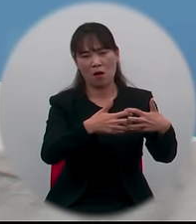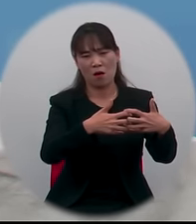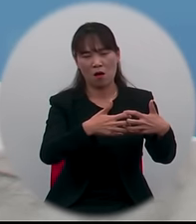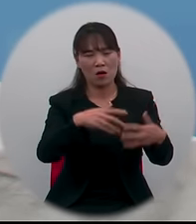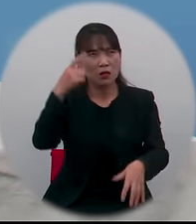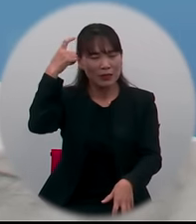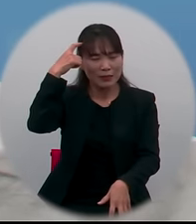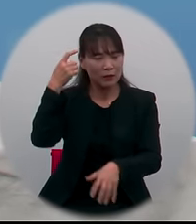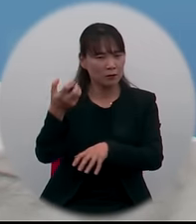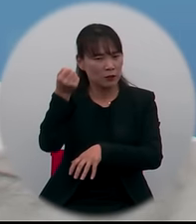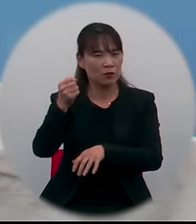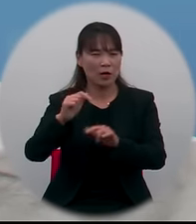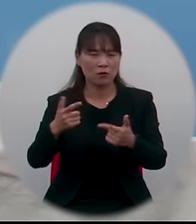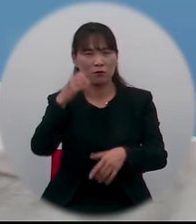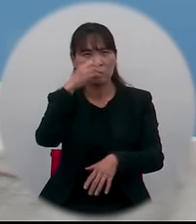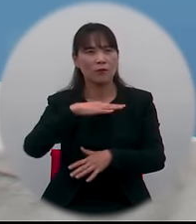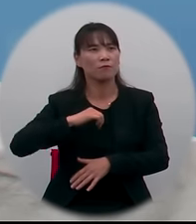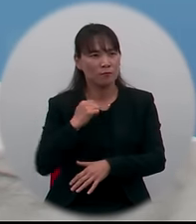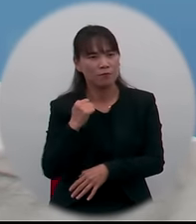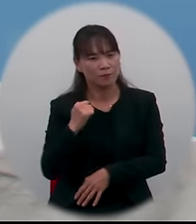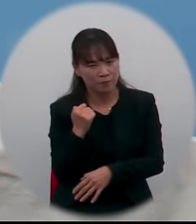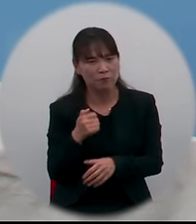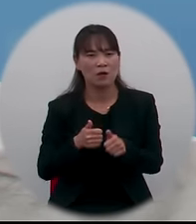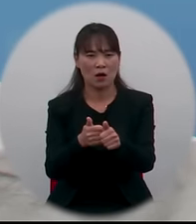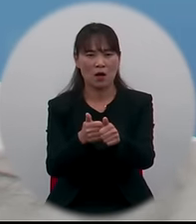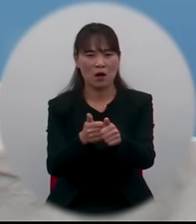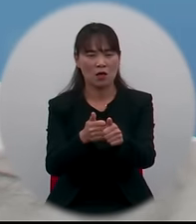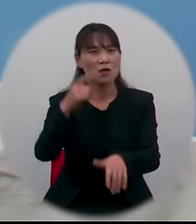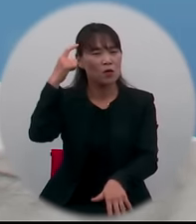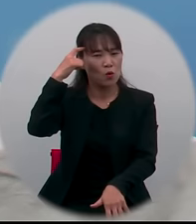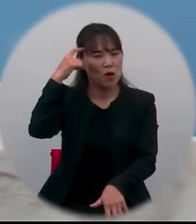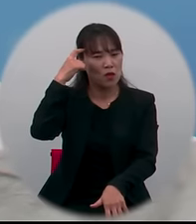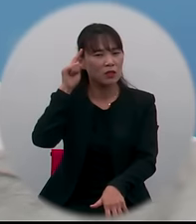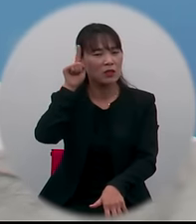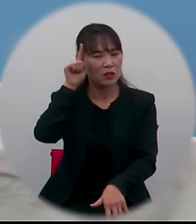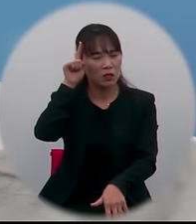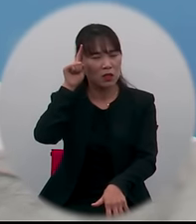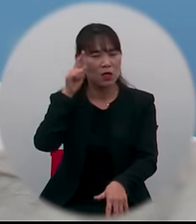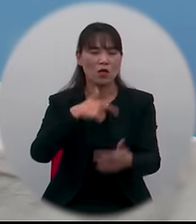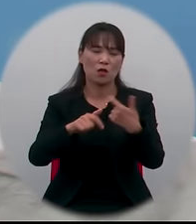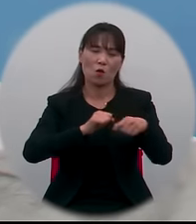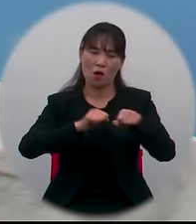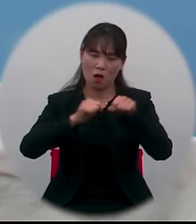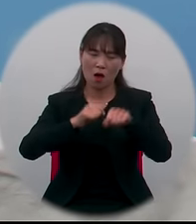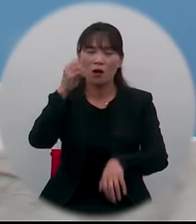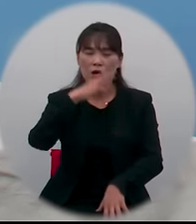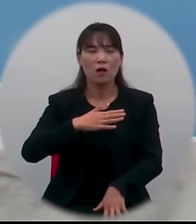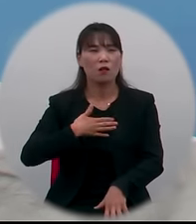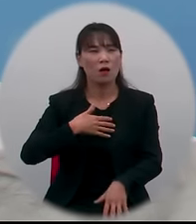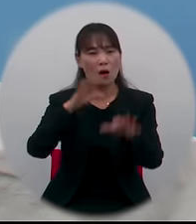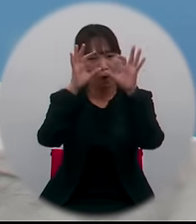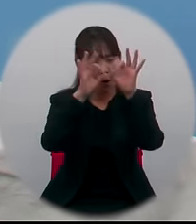집중하는게 아니라 수동적 집중력의 뇌신경 어 뇌신 경계가 활성화가 되는 겁니다 그래서 내가 보는게 아니라